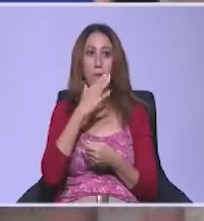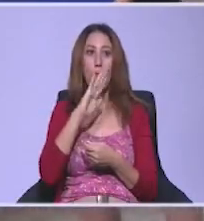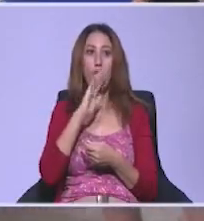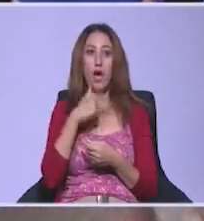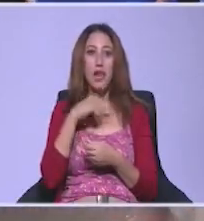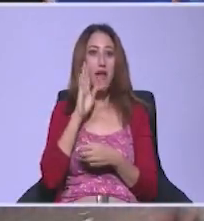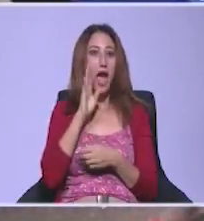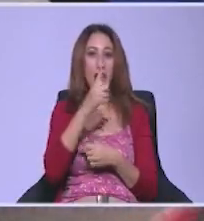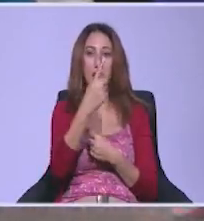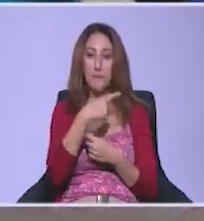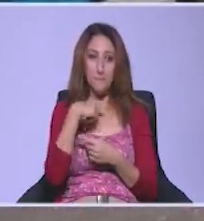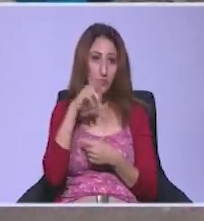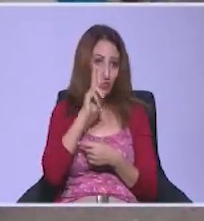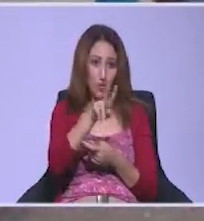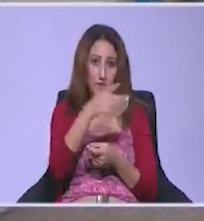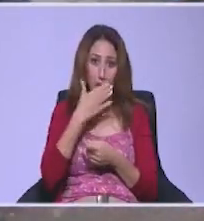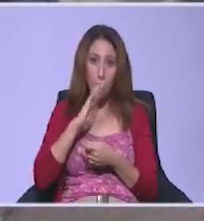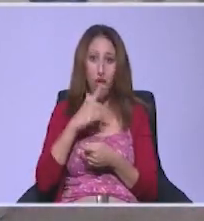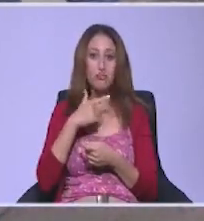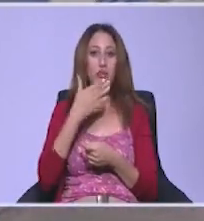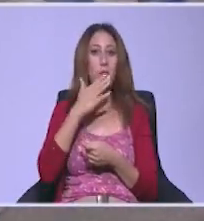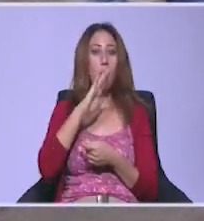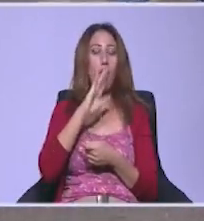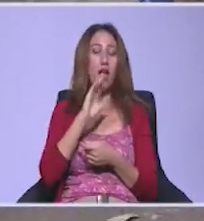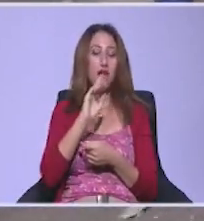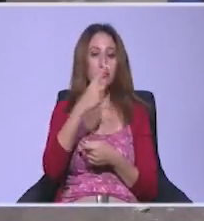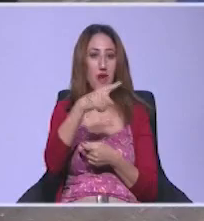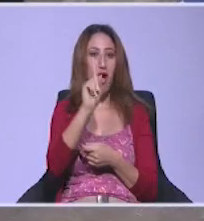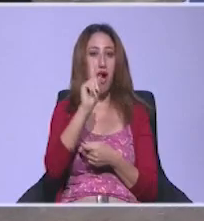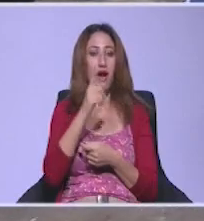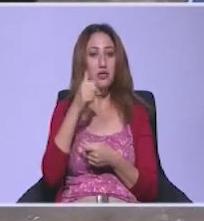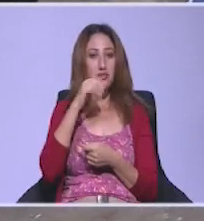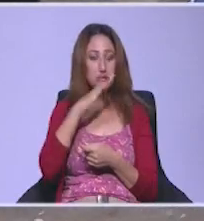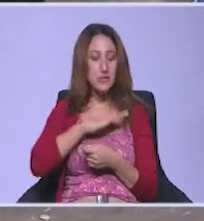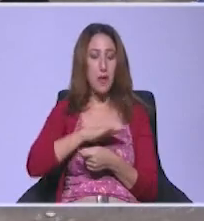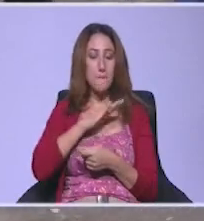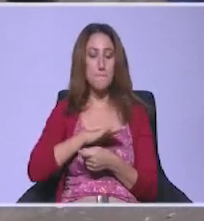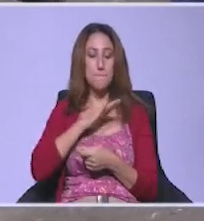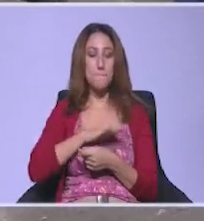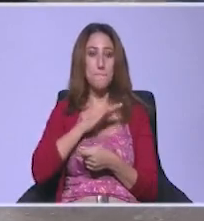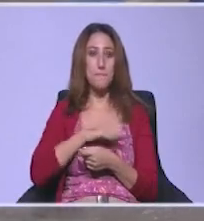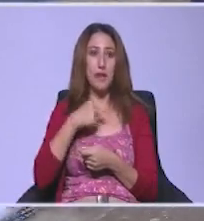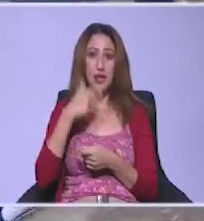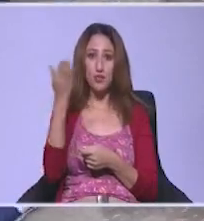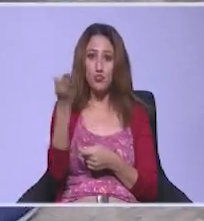انا اتعلمت منك النهارده الرضا. بص يا القناعة. ربنا يخليك يا والصبر. دكتور بص يا دكتور، ما احبش اني اديدي،